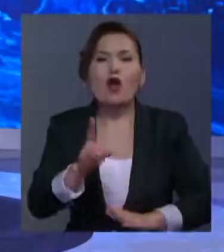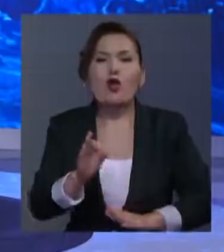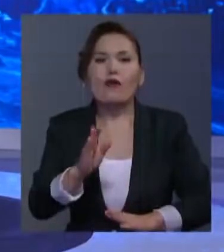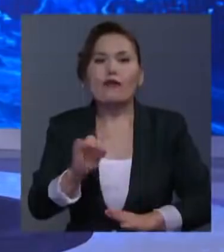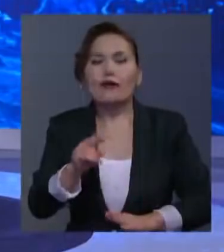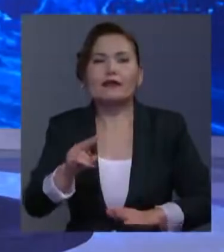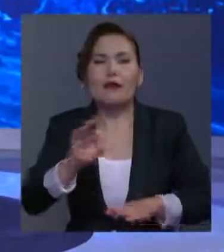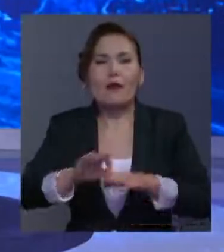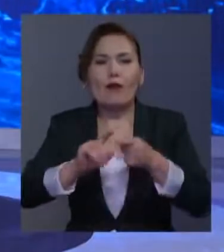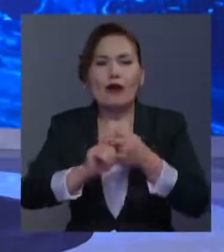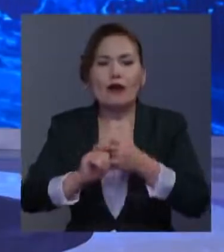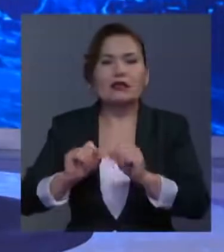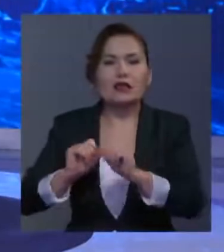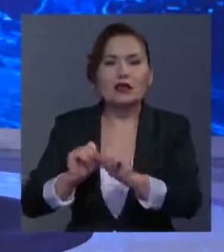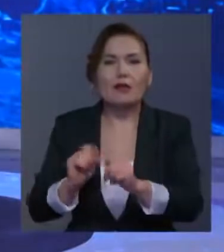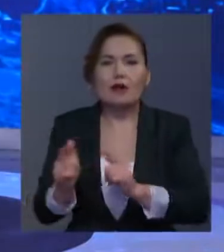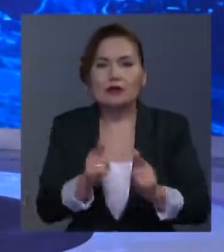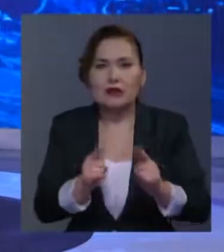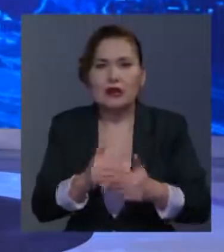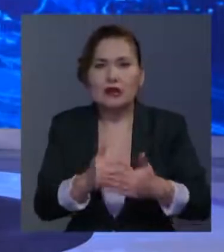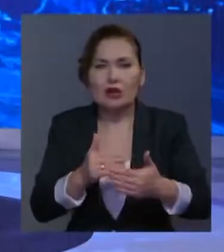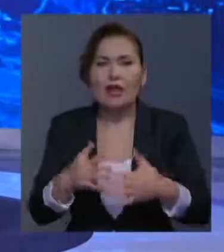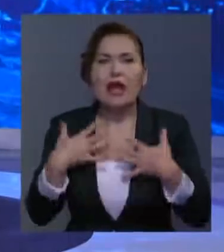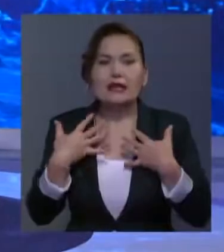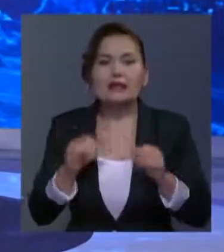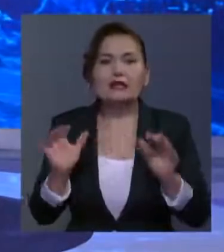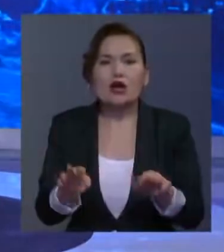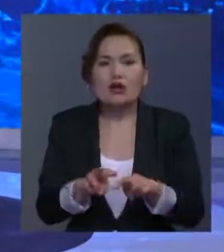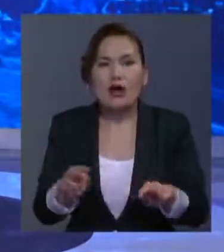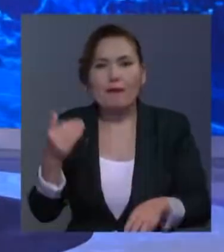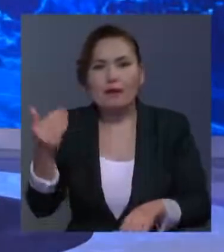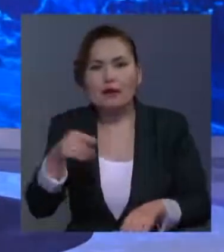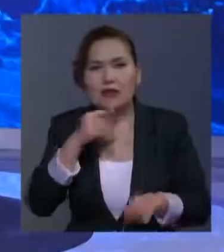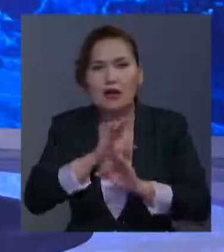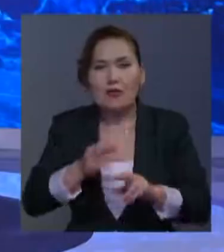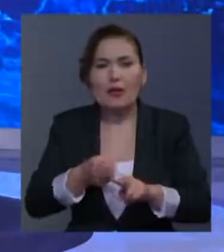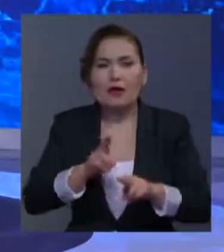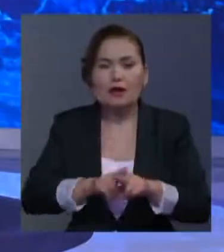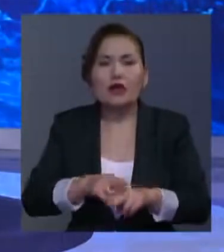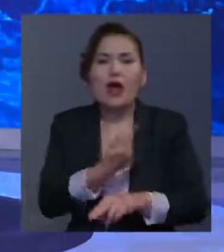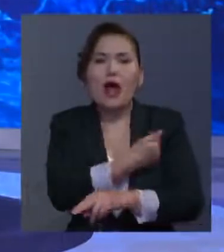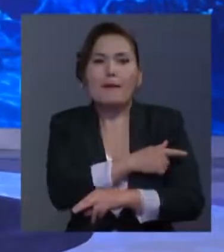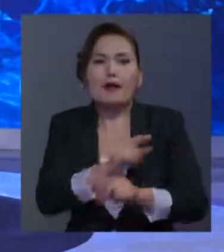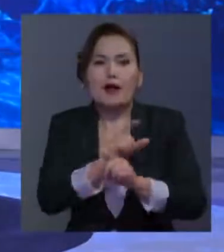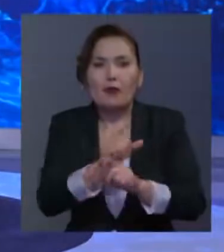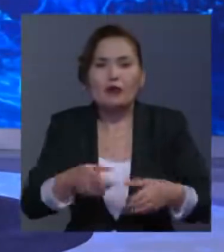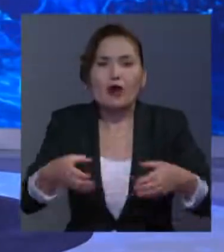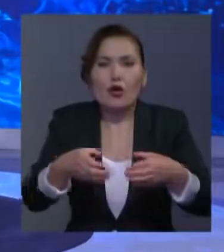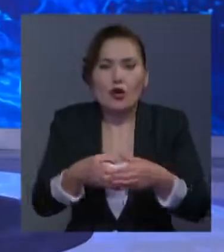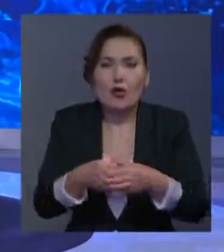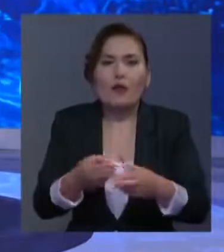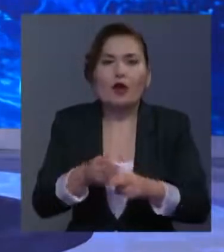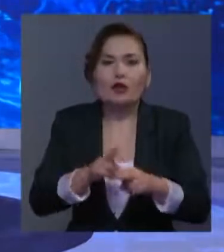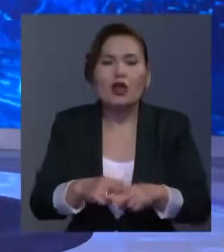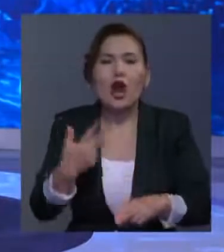жаңа толқынына дайындық шараларының бірі. Денсаулық сақтау министрі Алексей Цойдың айтуынша, бірыңғай дистрибьютор медициналық ұйымдарға